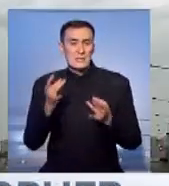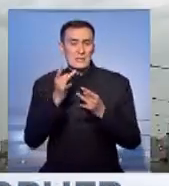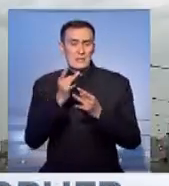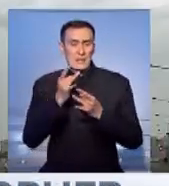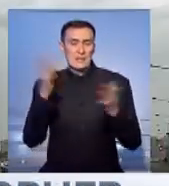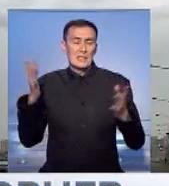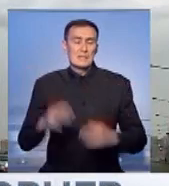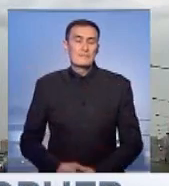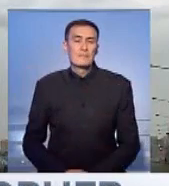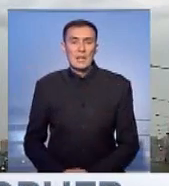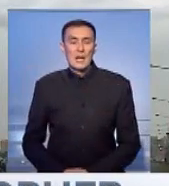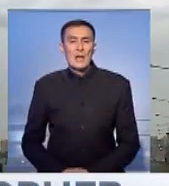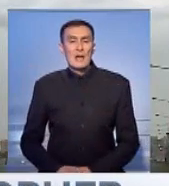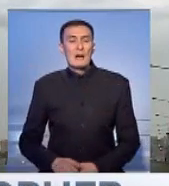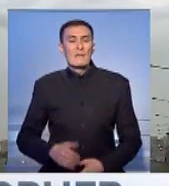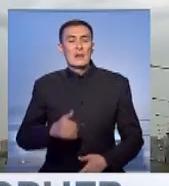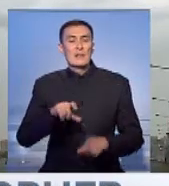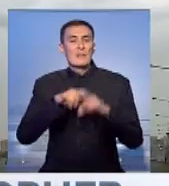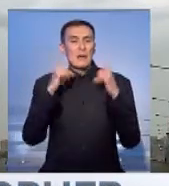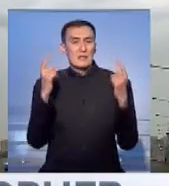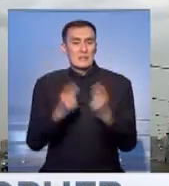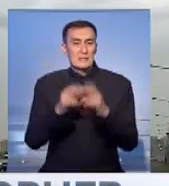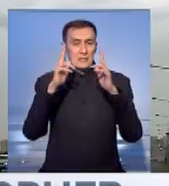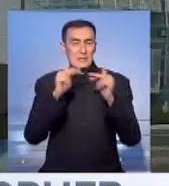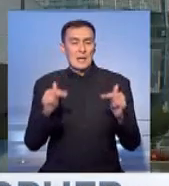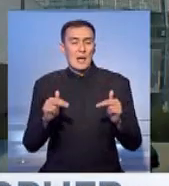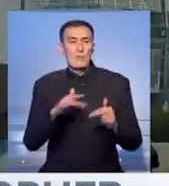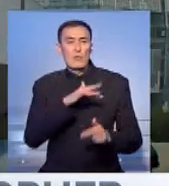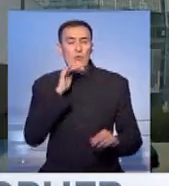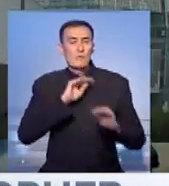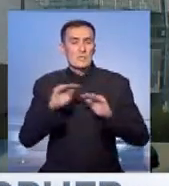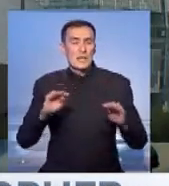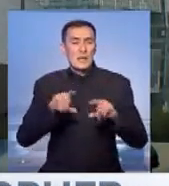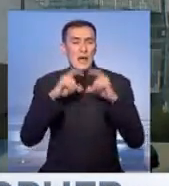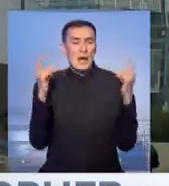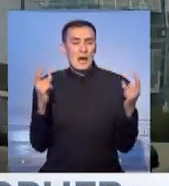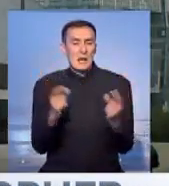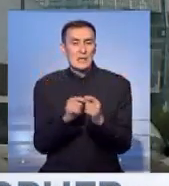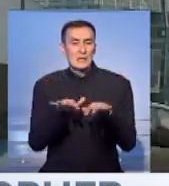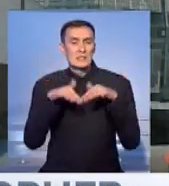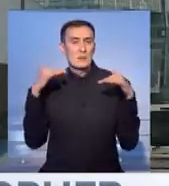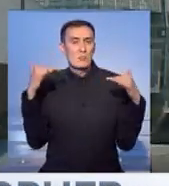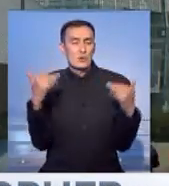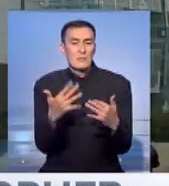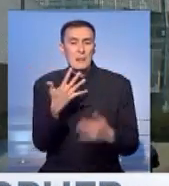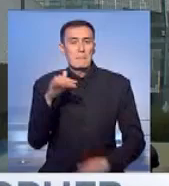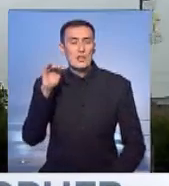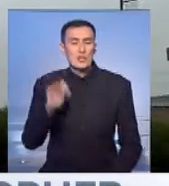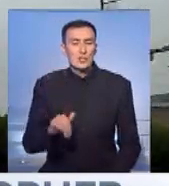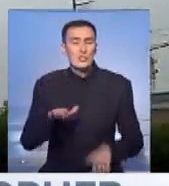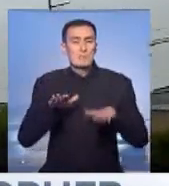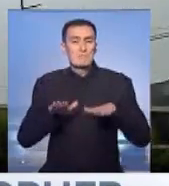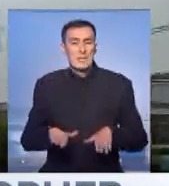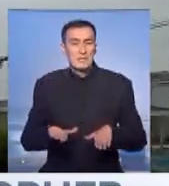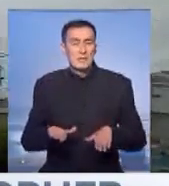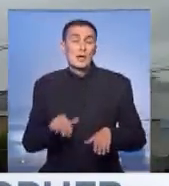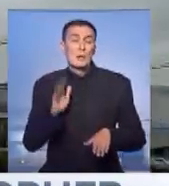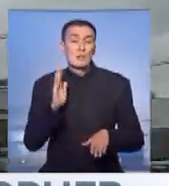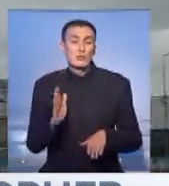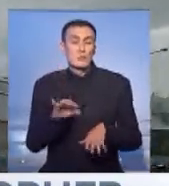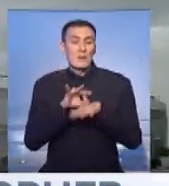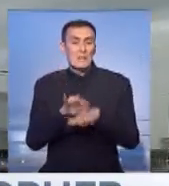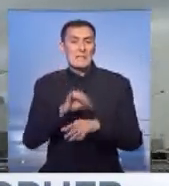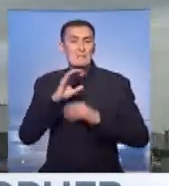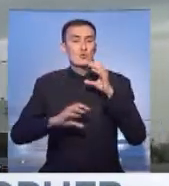популяризации. В сердце дворца расположится многофункциональная арена со зрительскими трибунами на 5000 мест. На ней будут